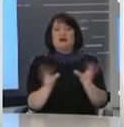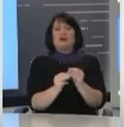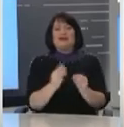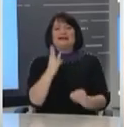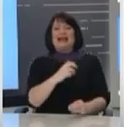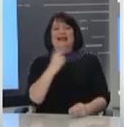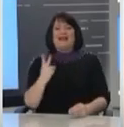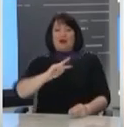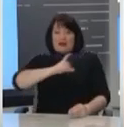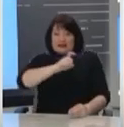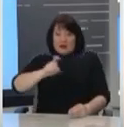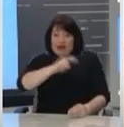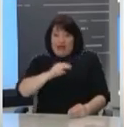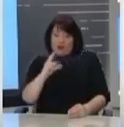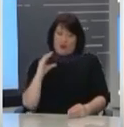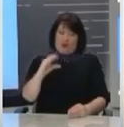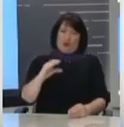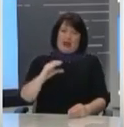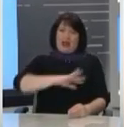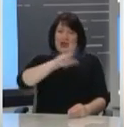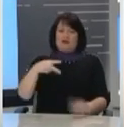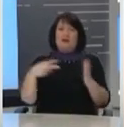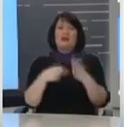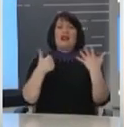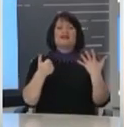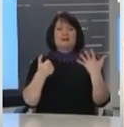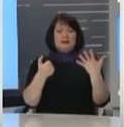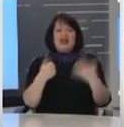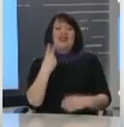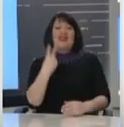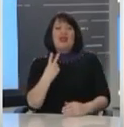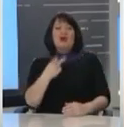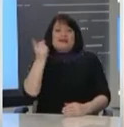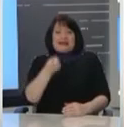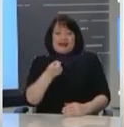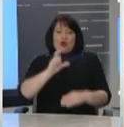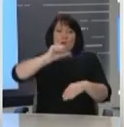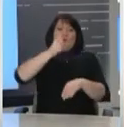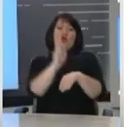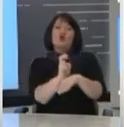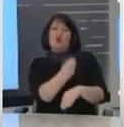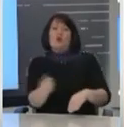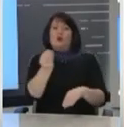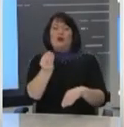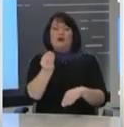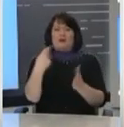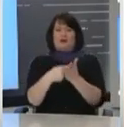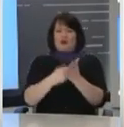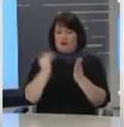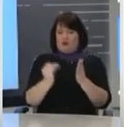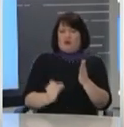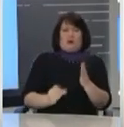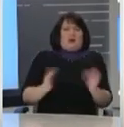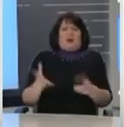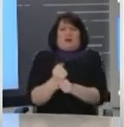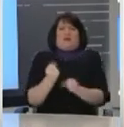32 δισεκατομμυρίων ευρώ. Και ως το 2060 2% πρωτογενές πλεόνασμα. Πώς είναι δυνατόν να μειώσετε τη φορολογία και να